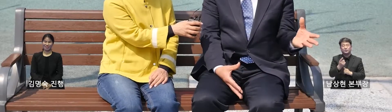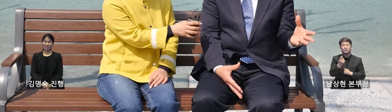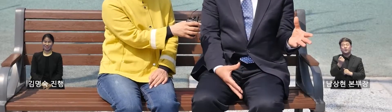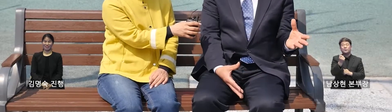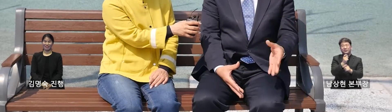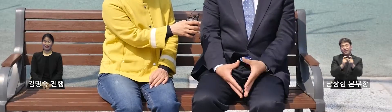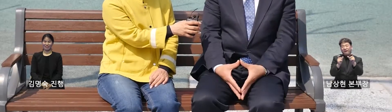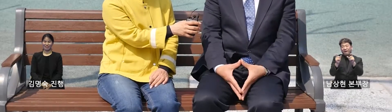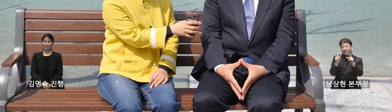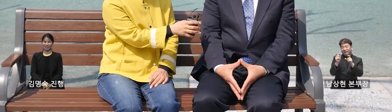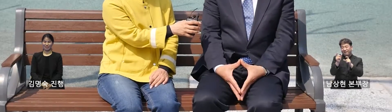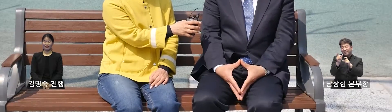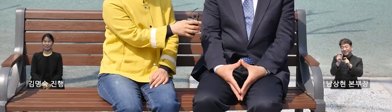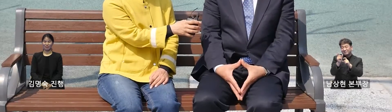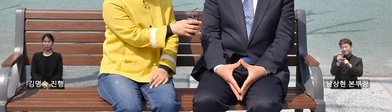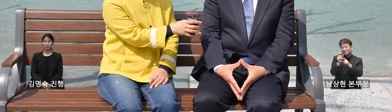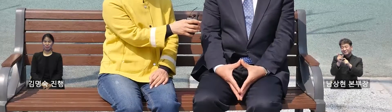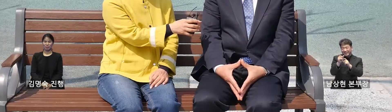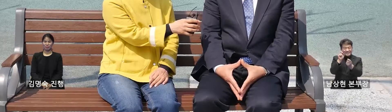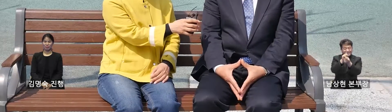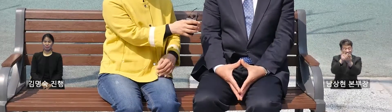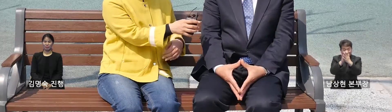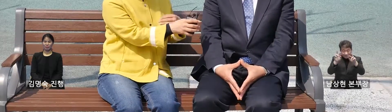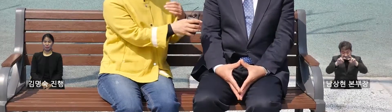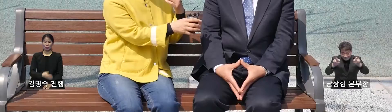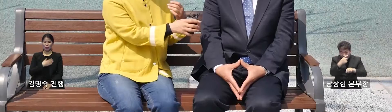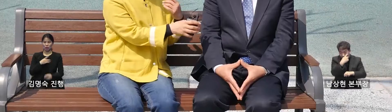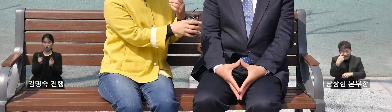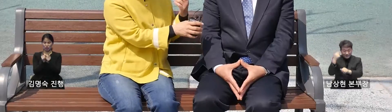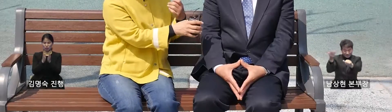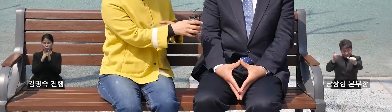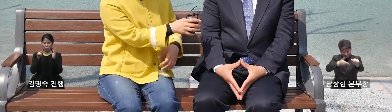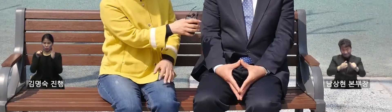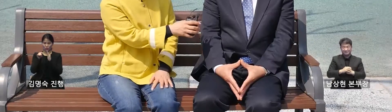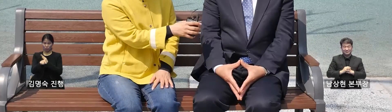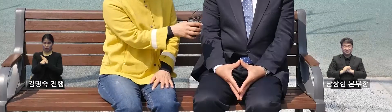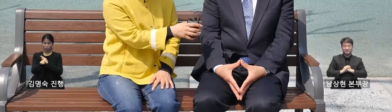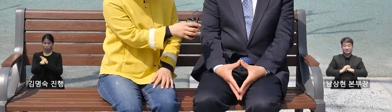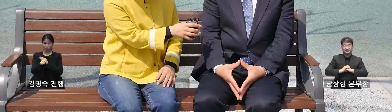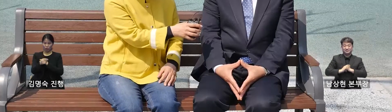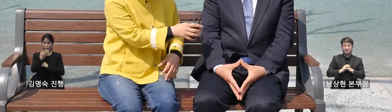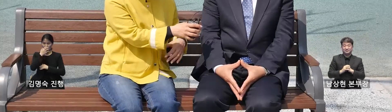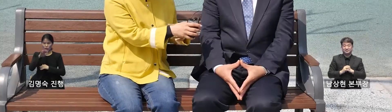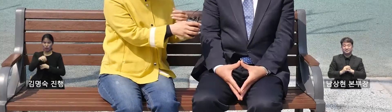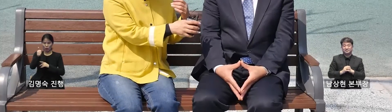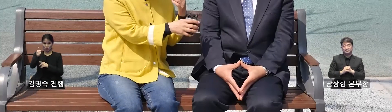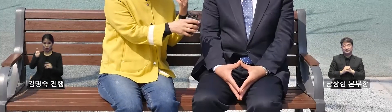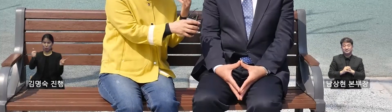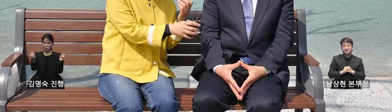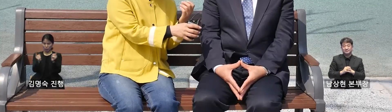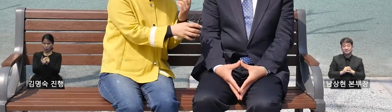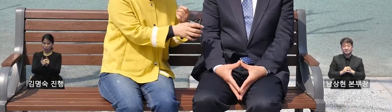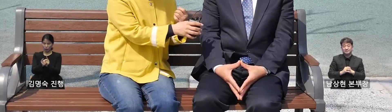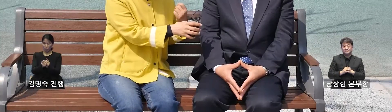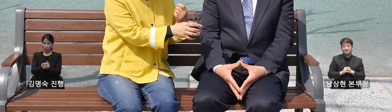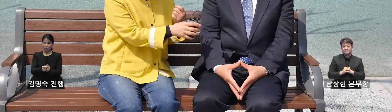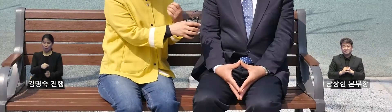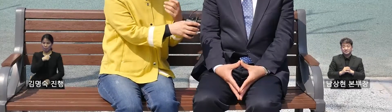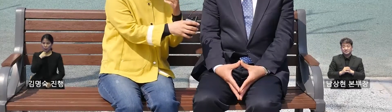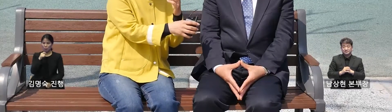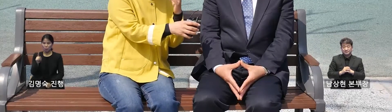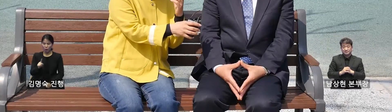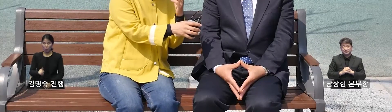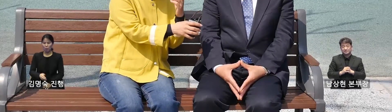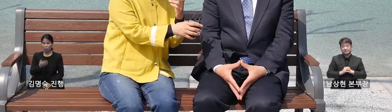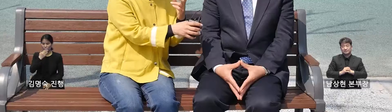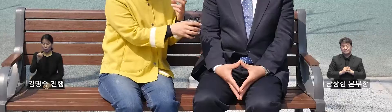더 직접 보시는 게 더 좋을 것 같아요. 아 그래요? 그럼 네. 제가 직접 가서 사장님을 만나 뵙고 네네네. 오늘 어떤 맛을 보여줄지